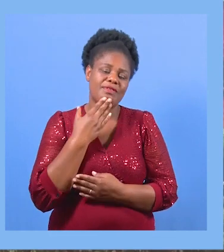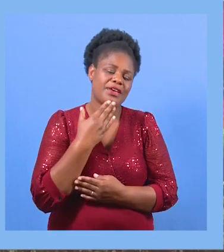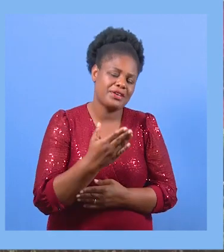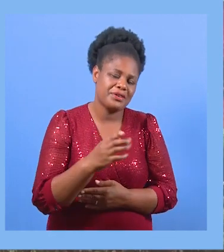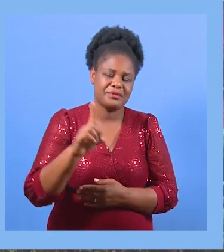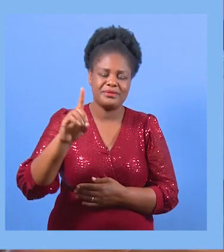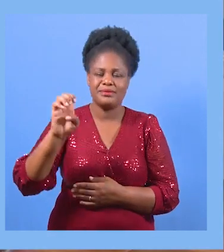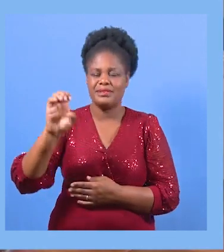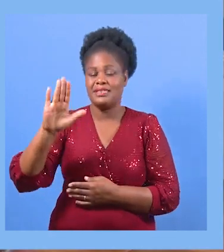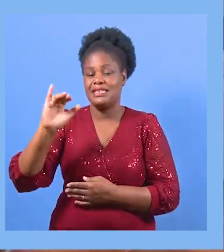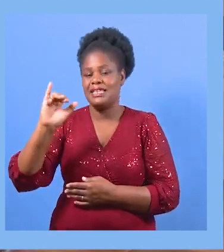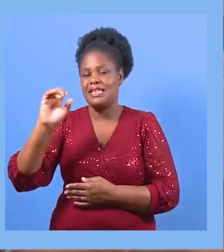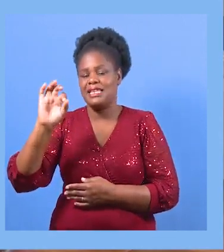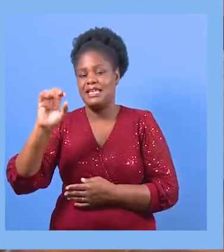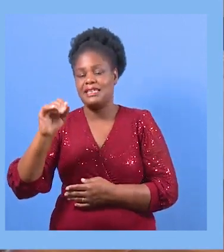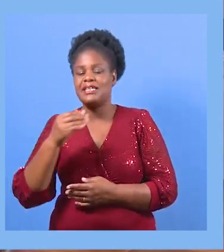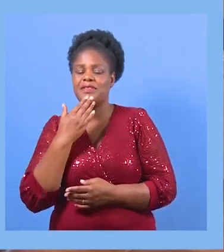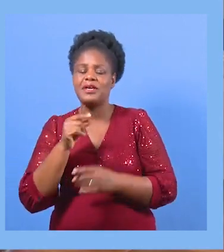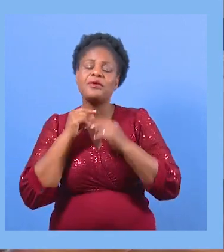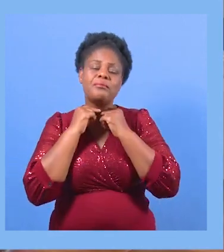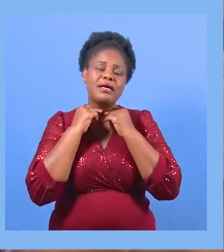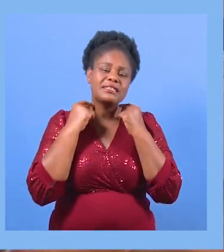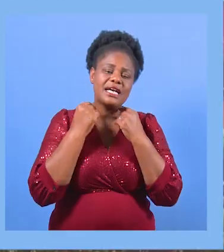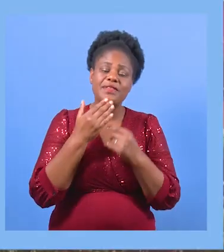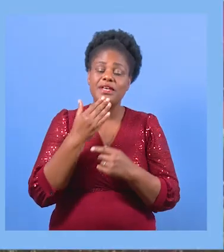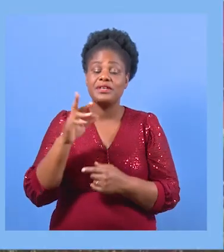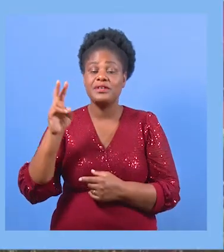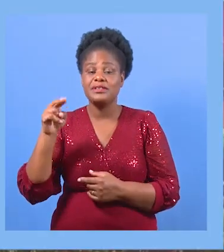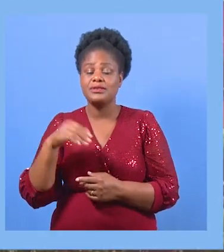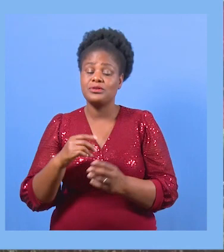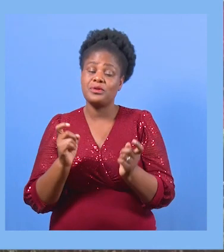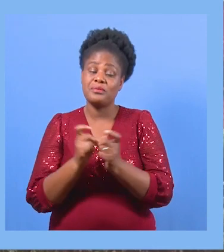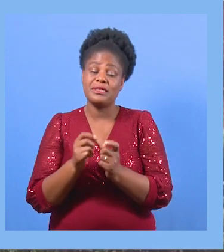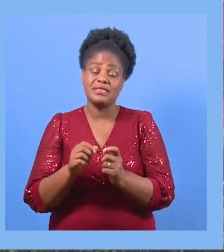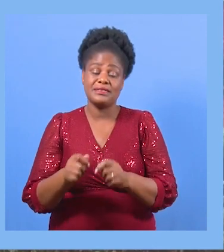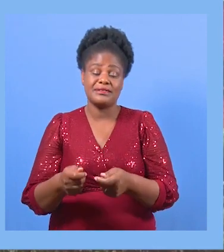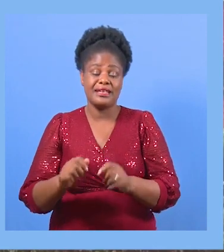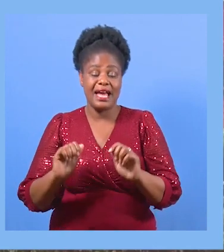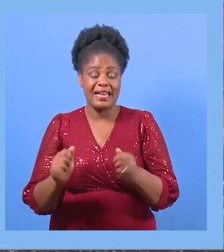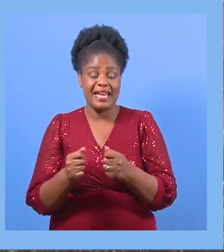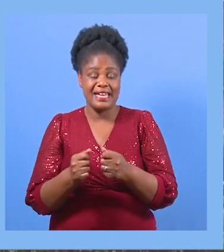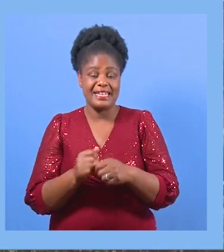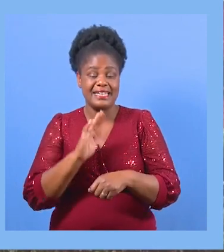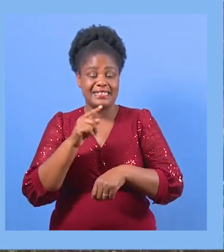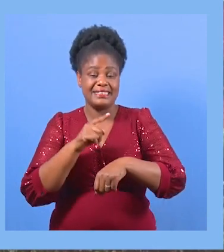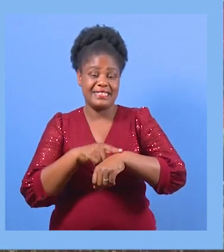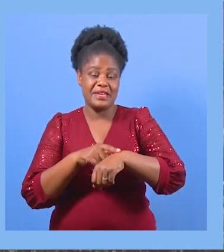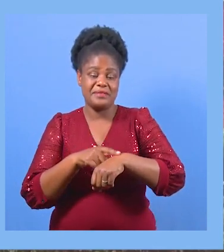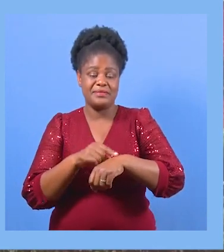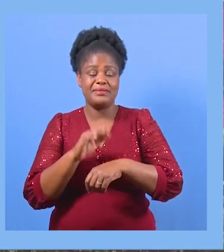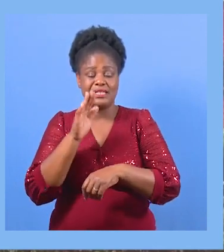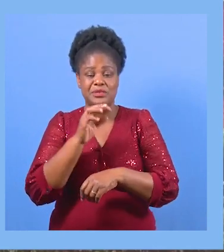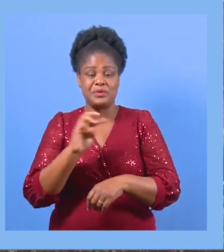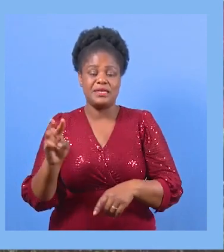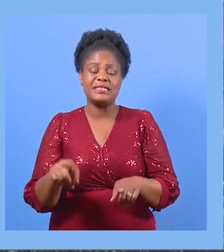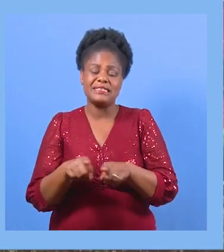Delight, ndinotenda Pastor Chabuka, ndinotenda Ruzvidzo. Zvakadi kusangana zvakare svondo rinouya panguva imwe cheteyo, nekuti